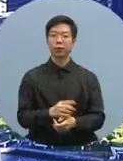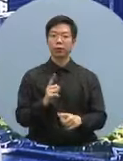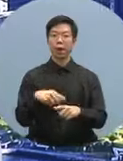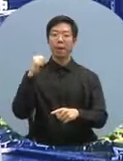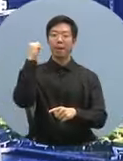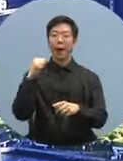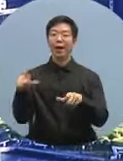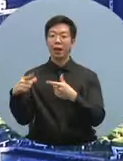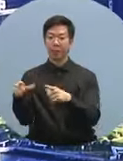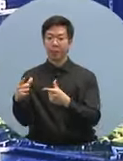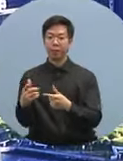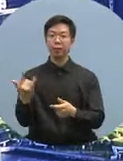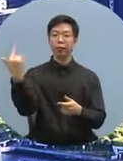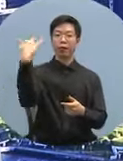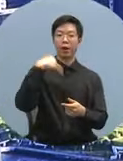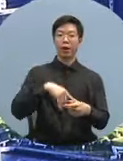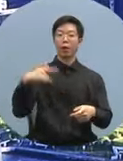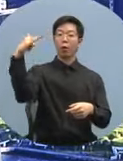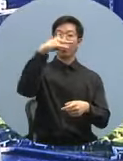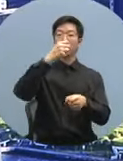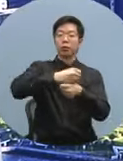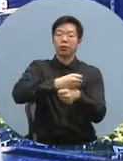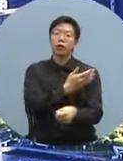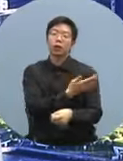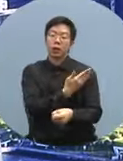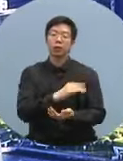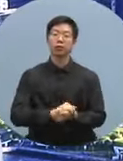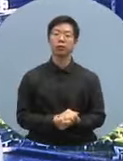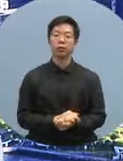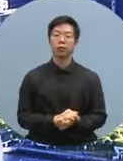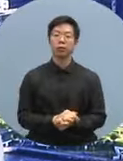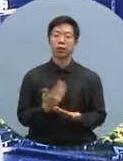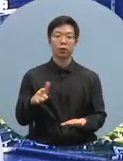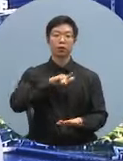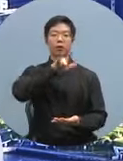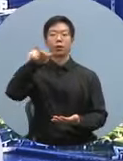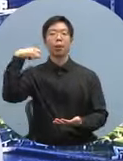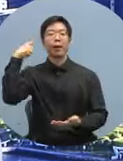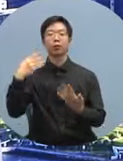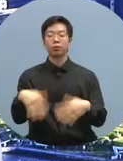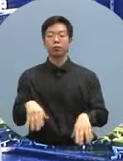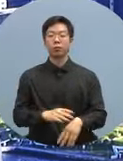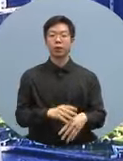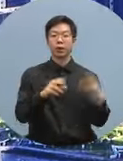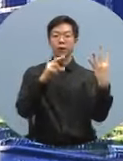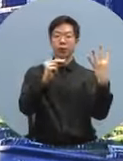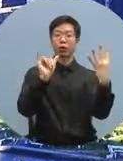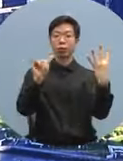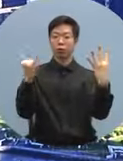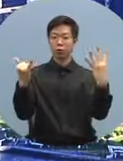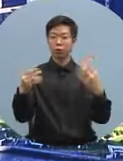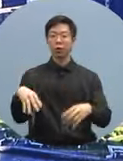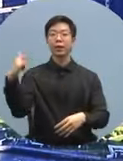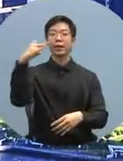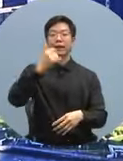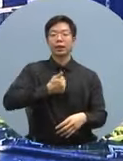的空中的服務人士，他已經是離開了去了美國，4766就是機師，